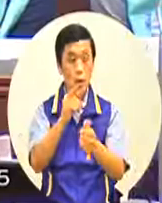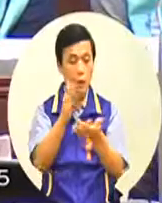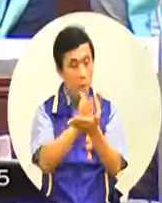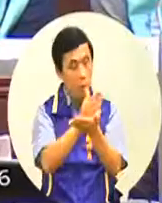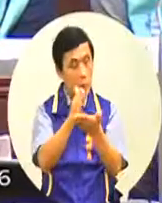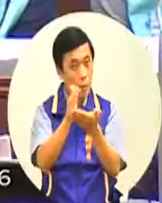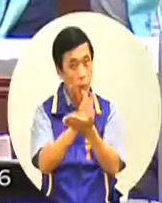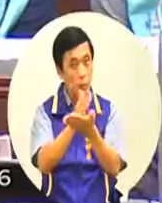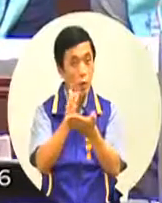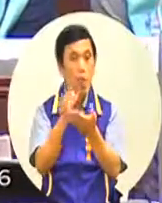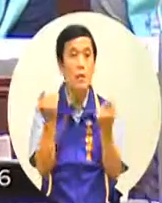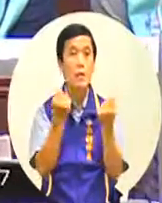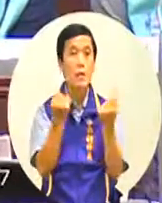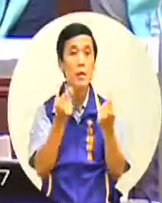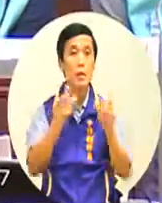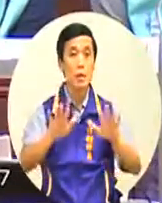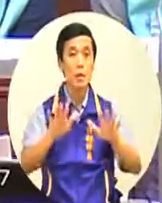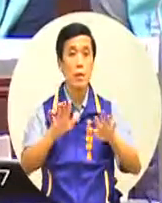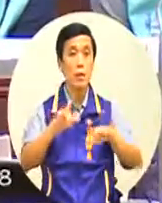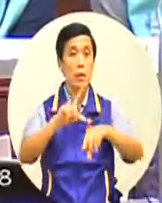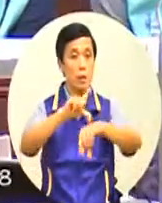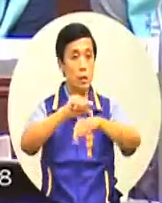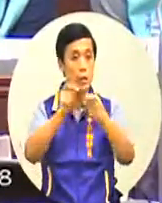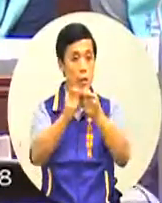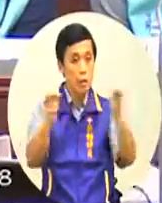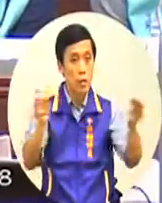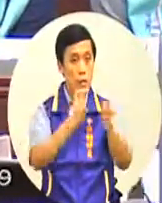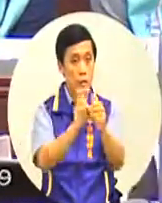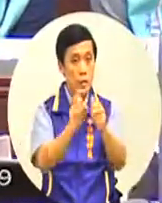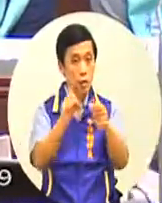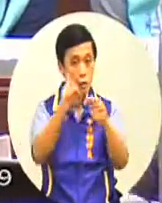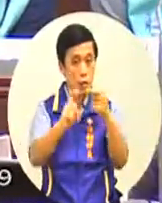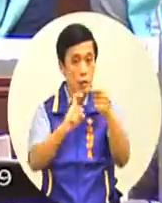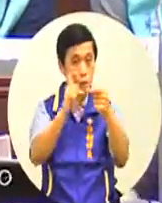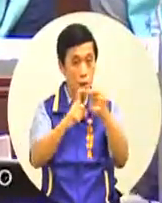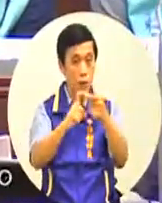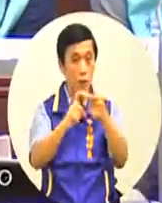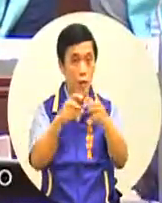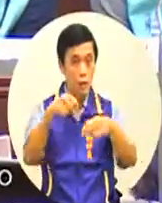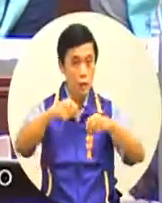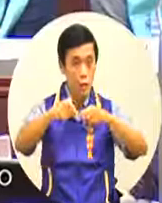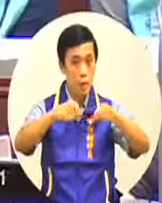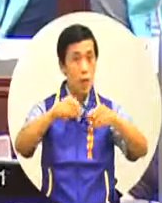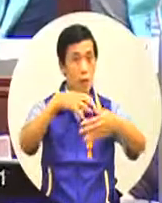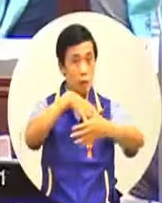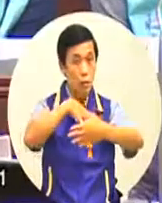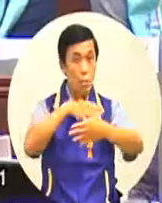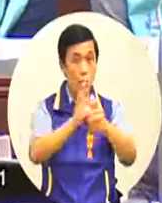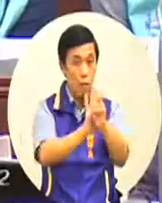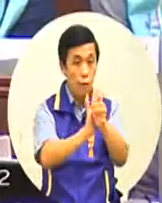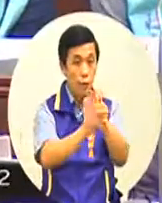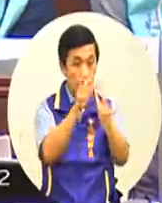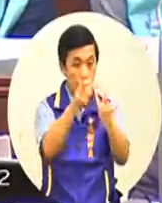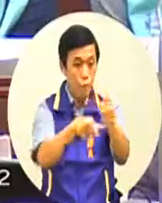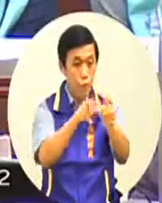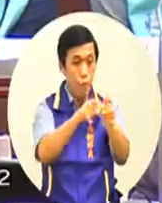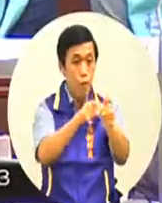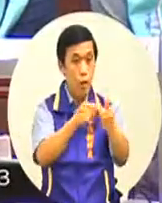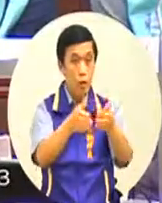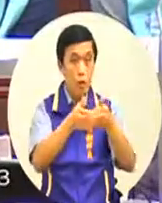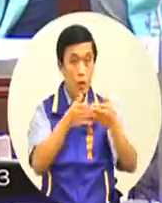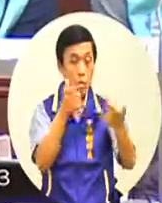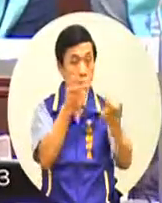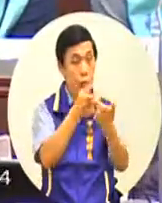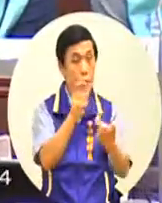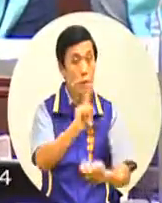们现有的长照十年的服务方案里面这个个案它是需要哪一类型的一个服务。好，那